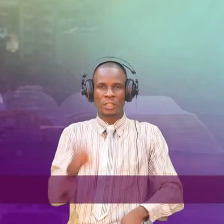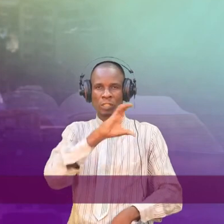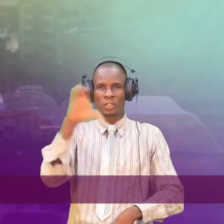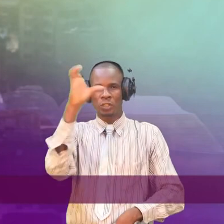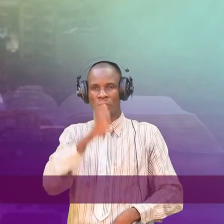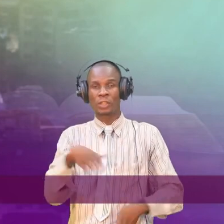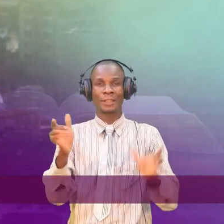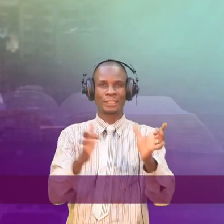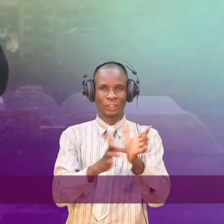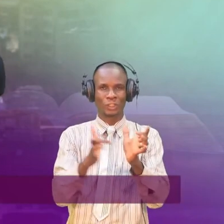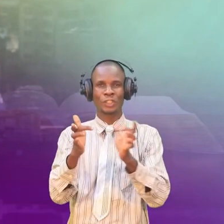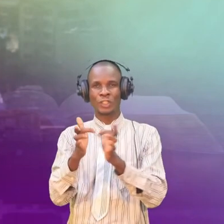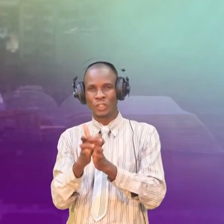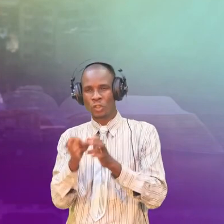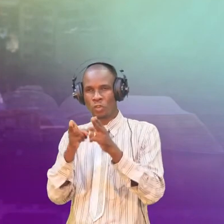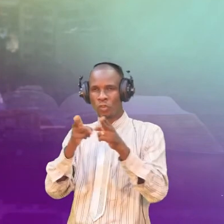maisha ya watu.